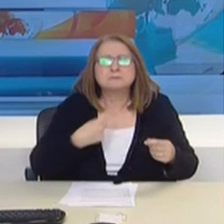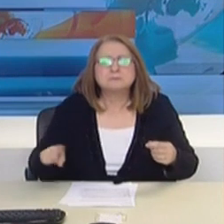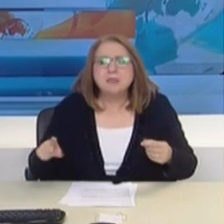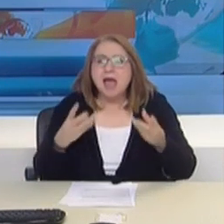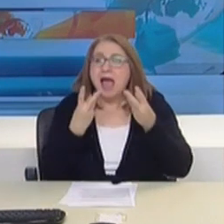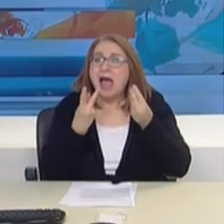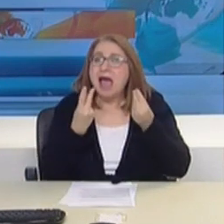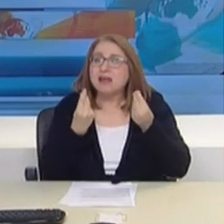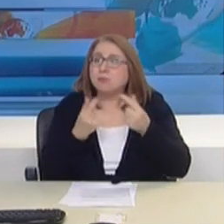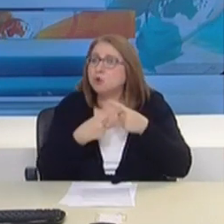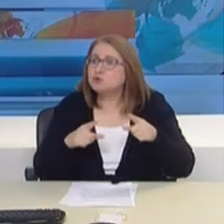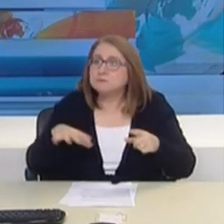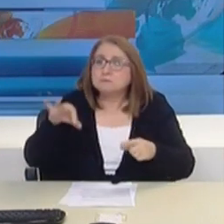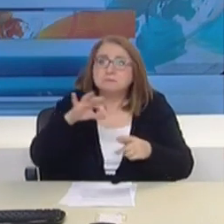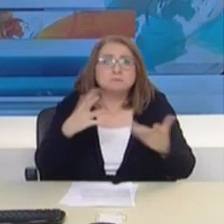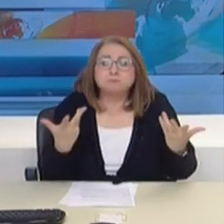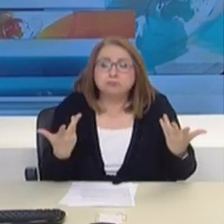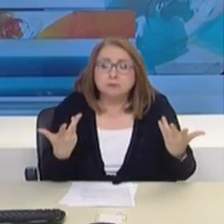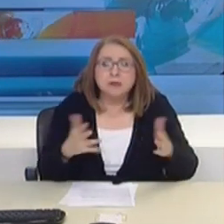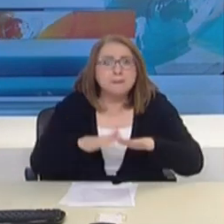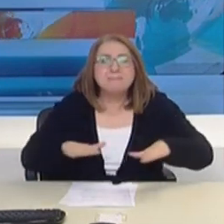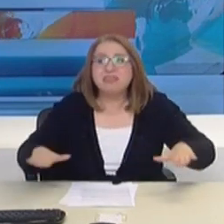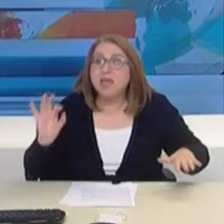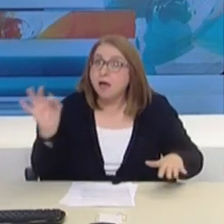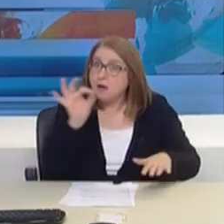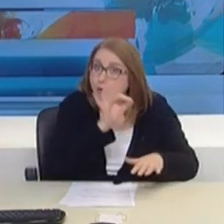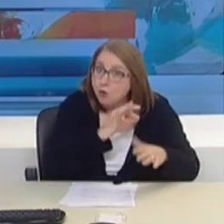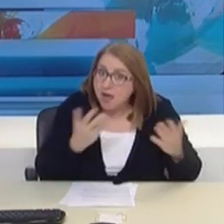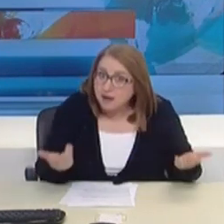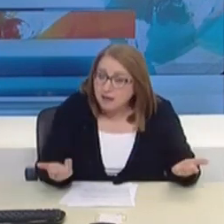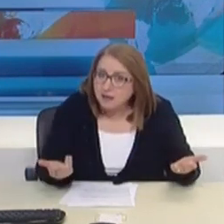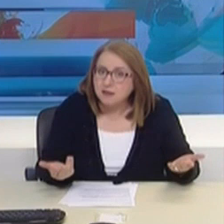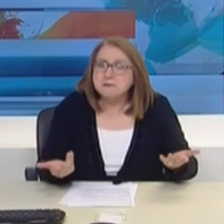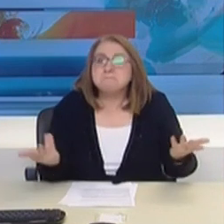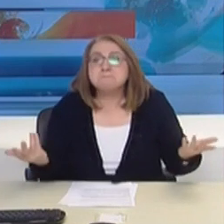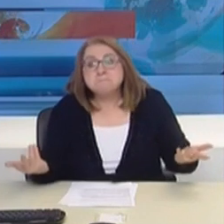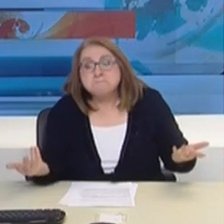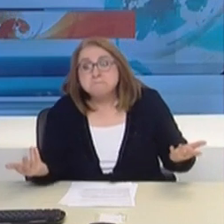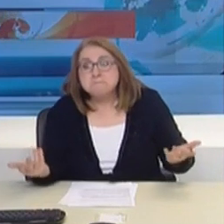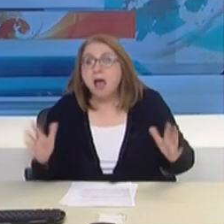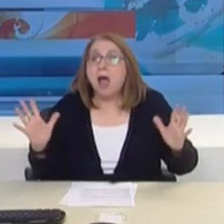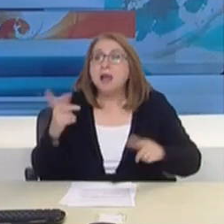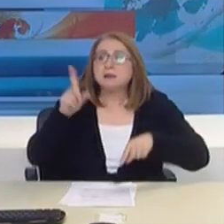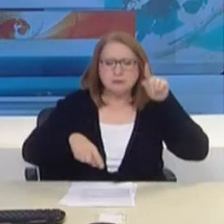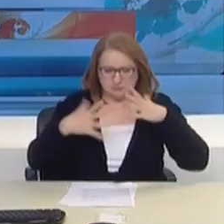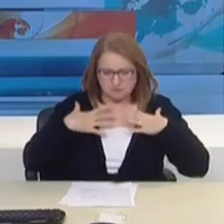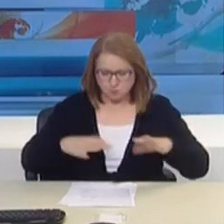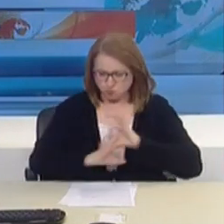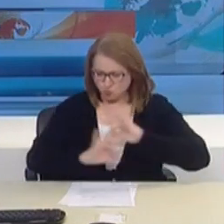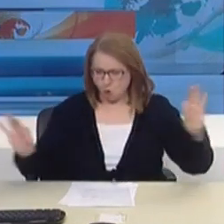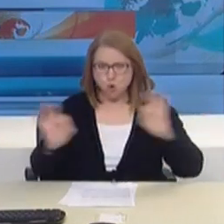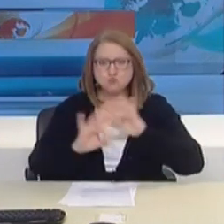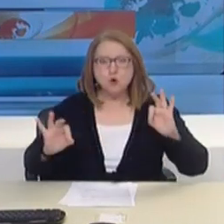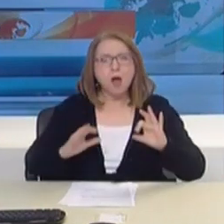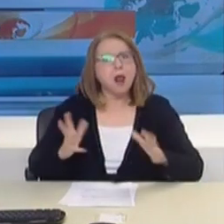περιπτώσεων. Έχουμε μιλήσει γι' αυτό. Ο ρόλος των παιδιών στη μετάδοση. Ο ρόλος της μετάδοσης όταν δεν έχει συμπτώματα ή πριν εμφανίσει